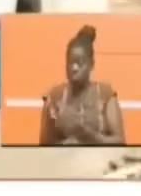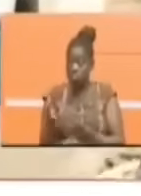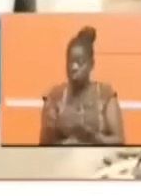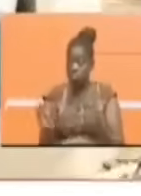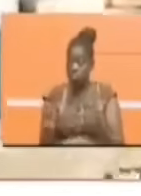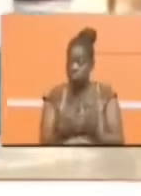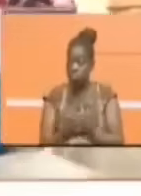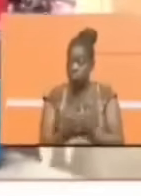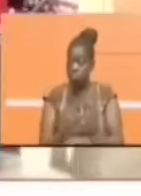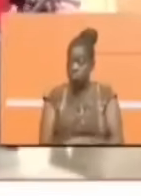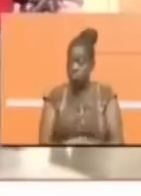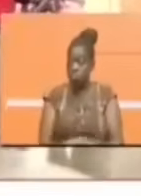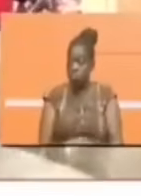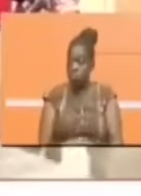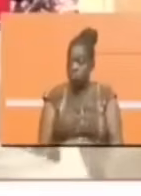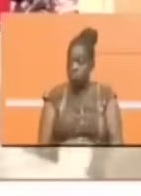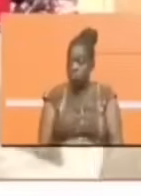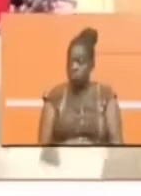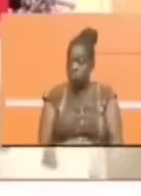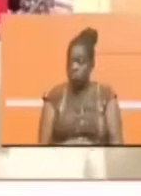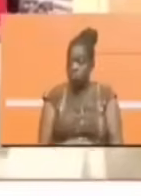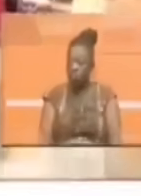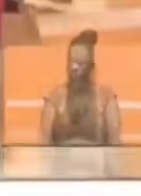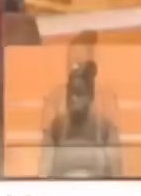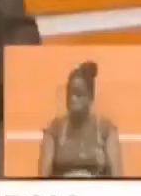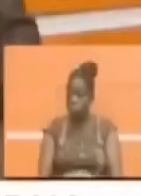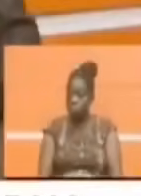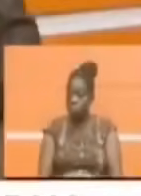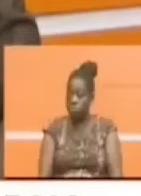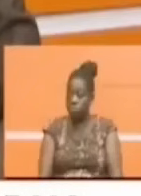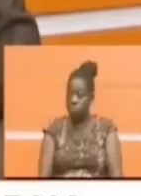okagere yakusakidde gulin lwakede tv